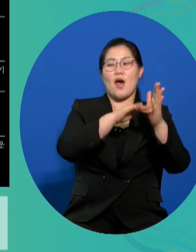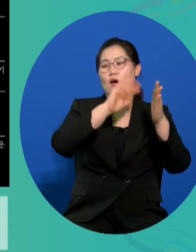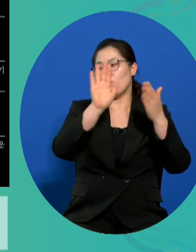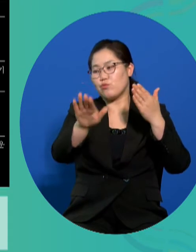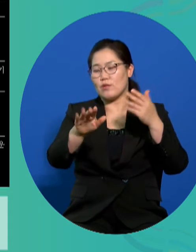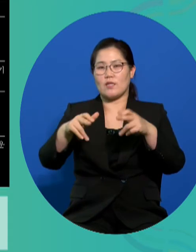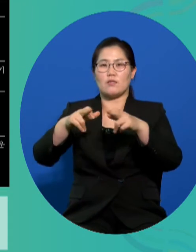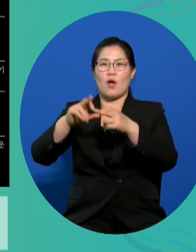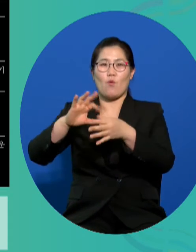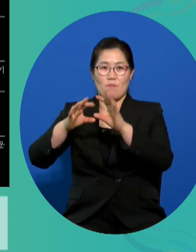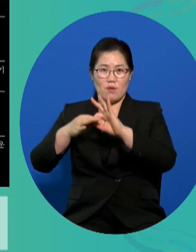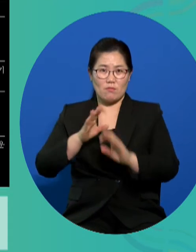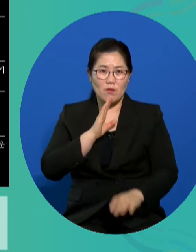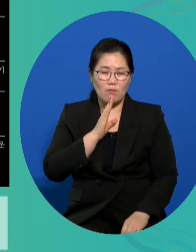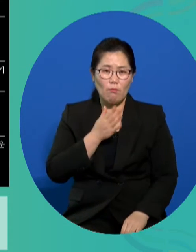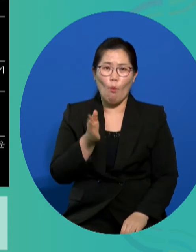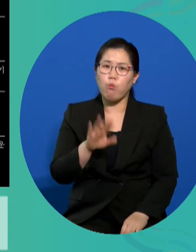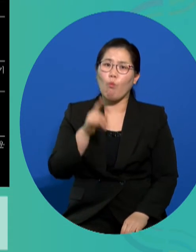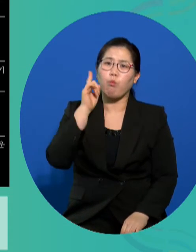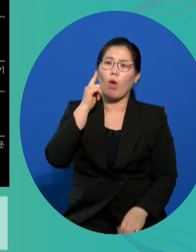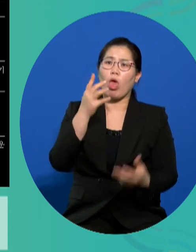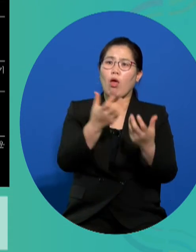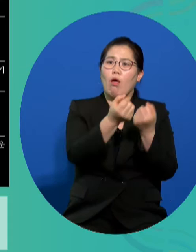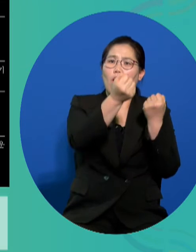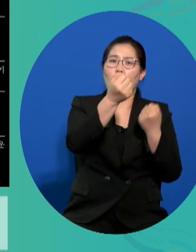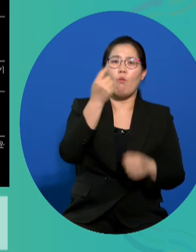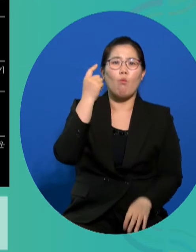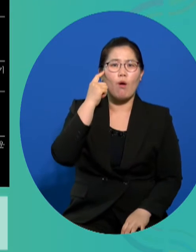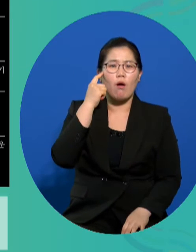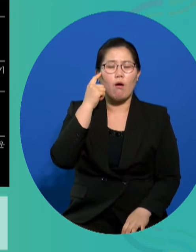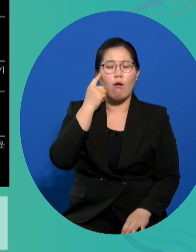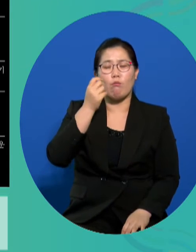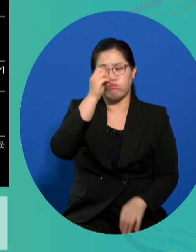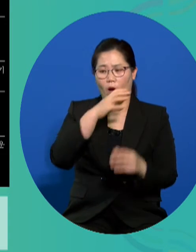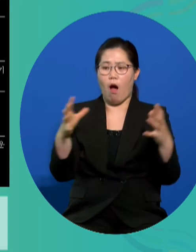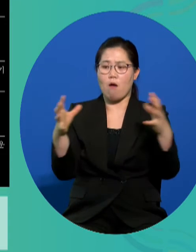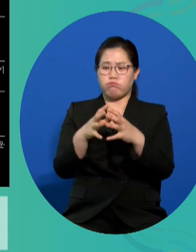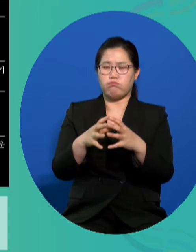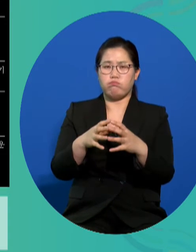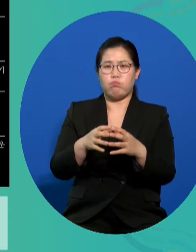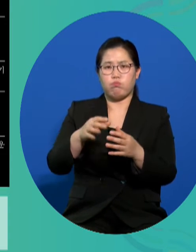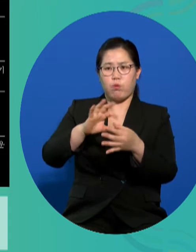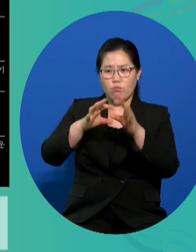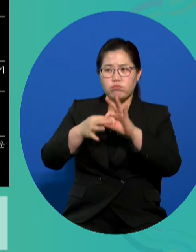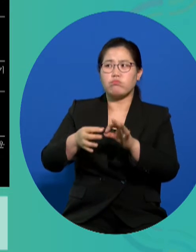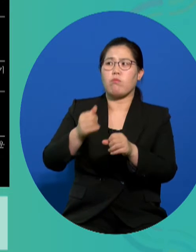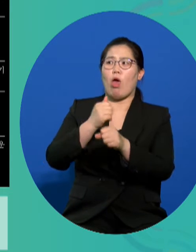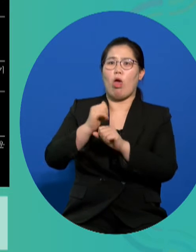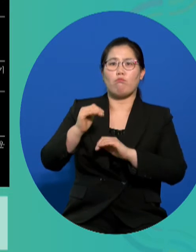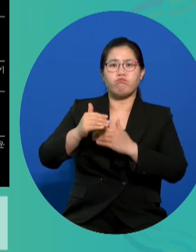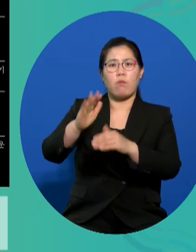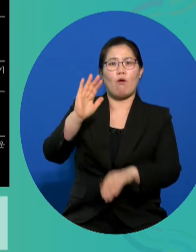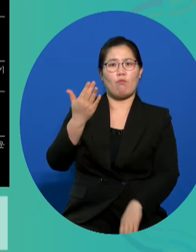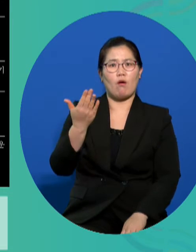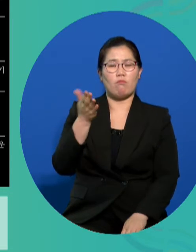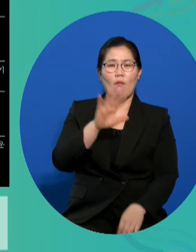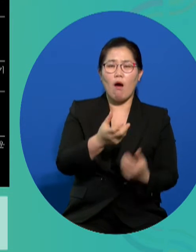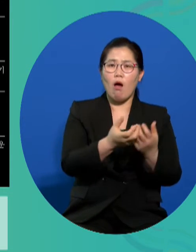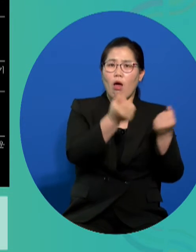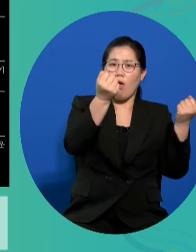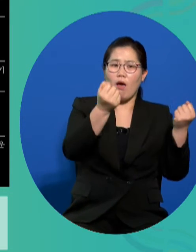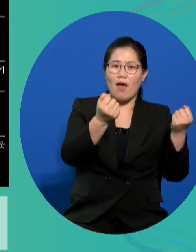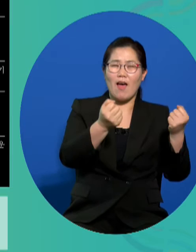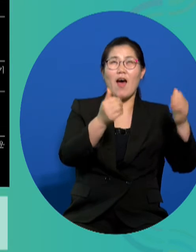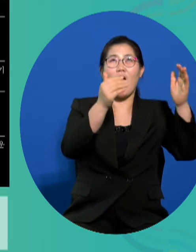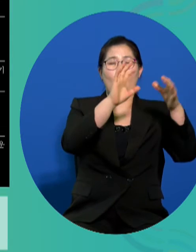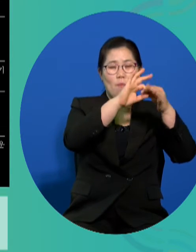우리가 통합 사회를 구축을 원한다면 같이 하는 것도 나쁘지 않은데 왜 굳이 그렇게 해야 될까? 장기적으로는